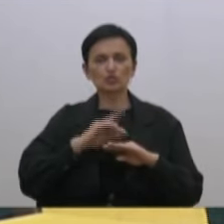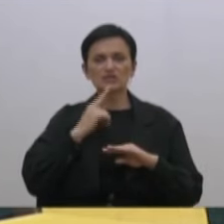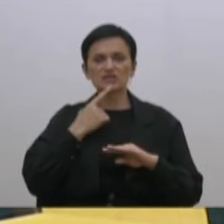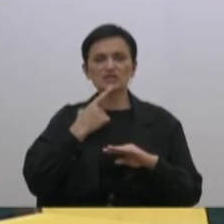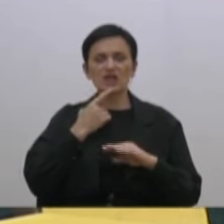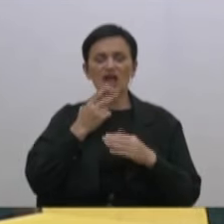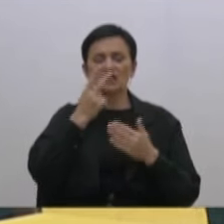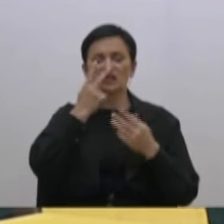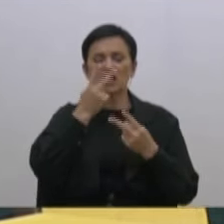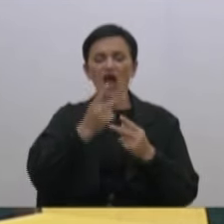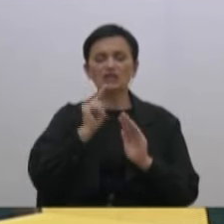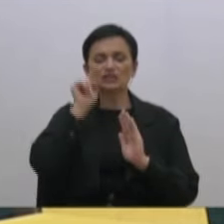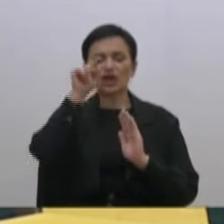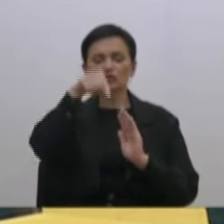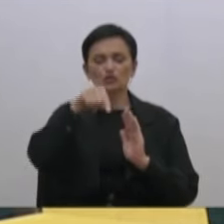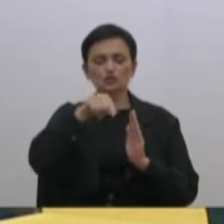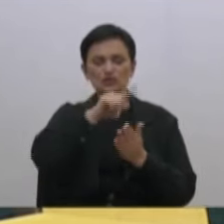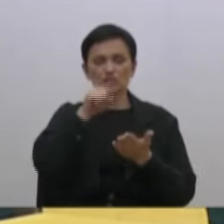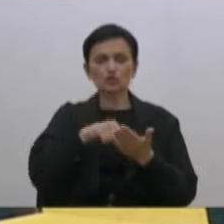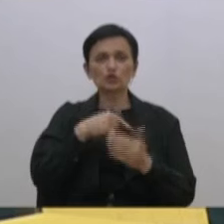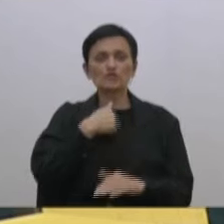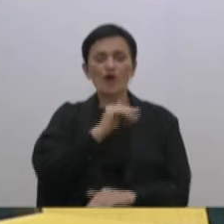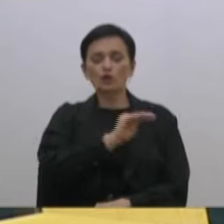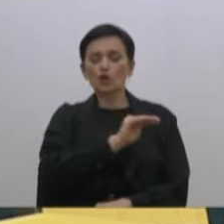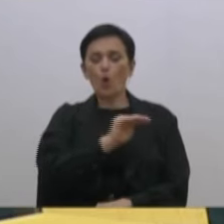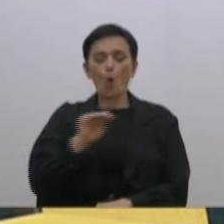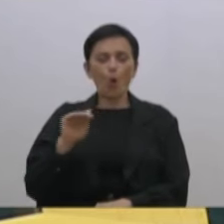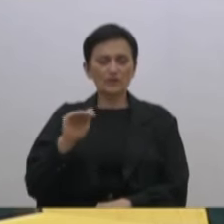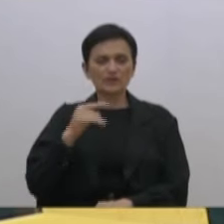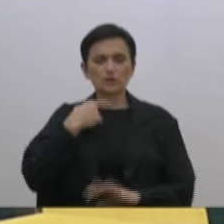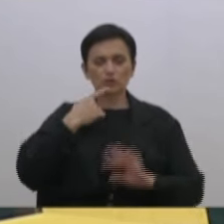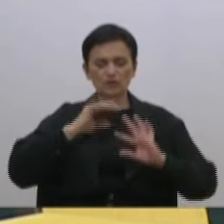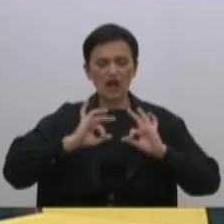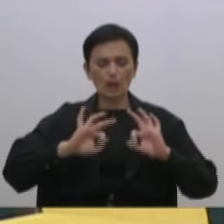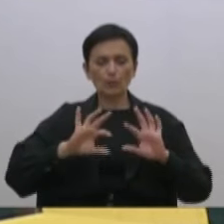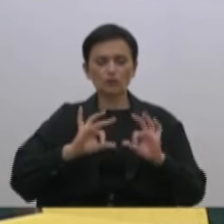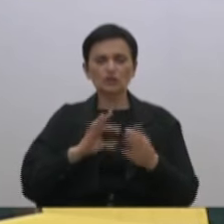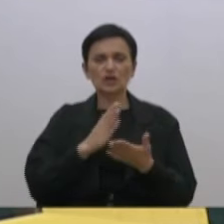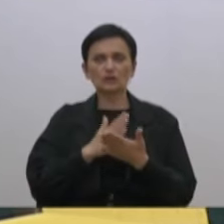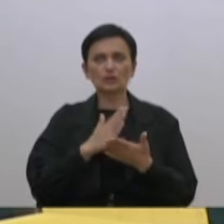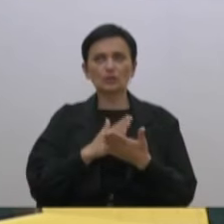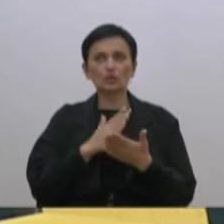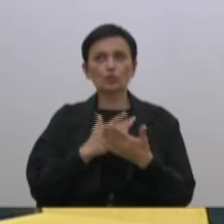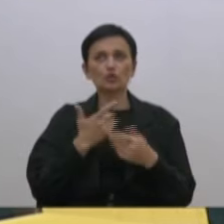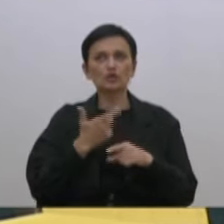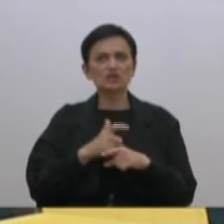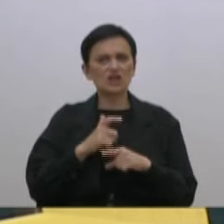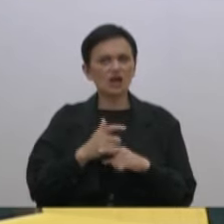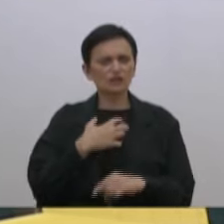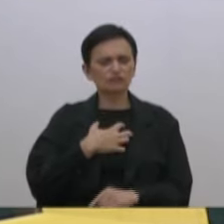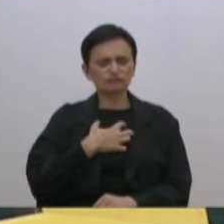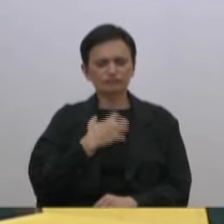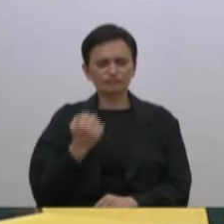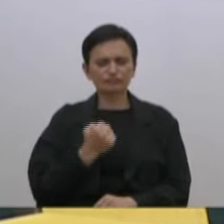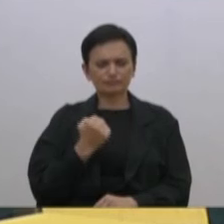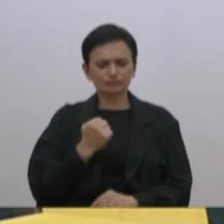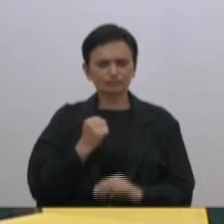განსაჭრეთი საკითხი. ჩვენ ოფიციალურად გვაქვს გამოცხადებული და ძალიან დაბეჯითებით